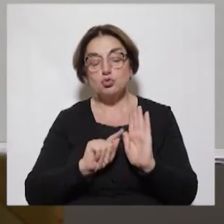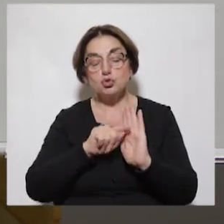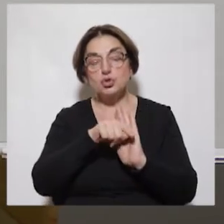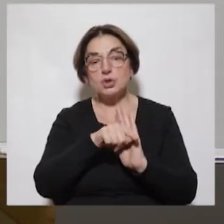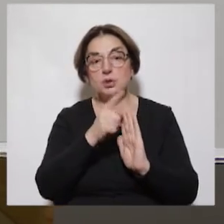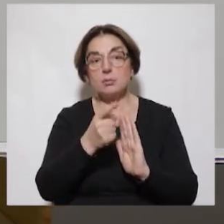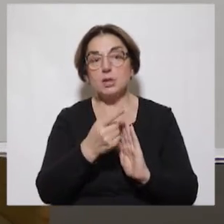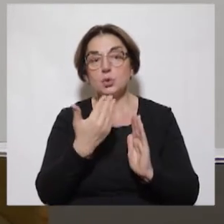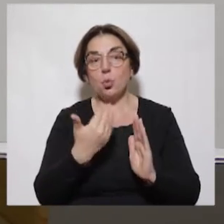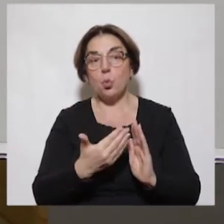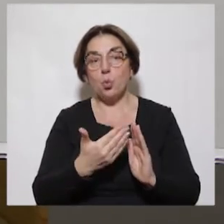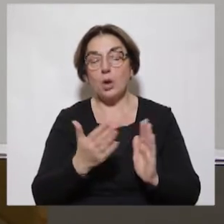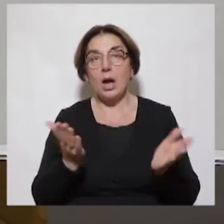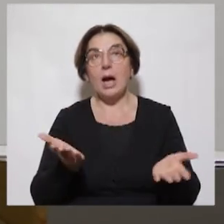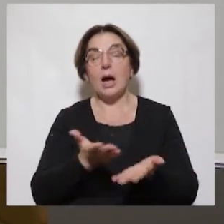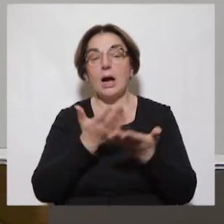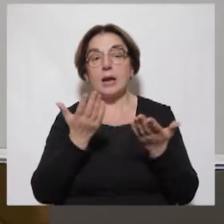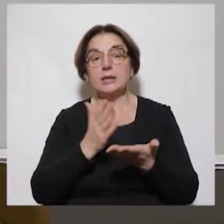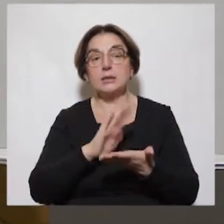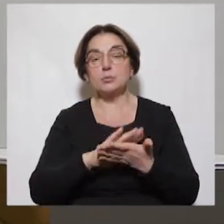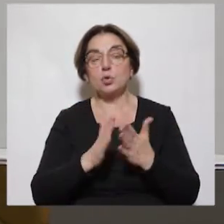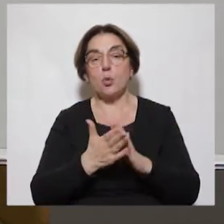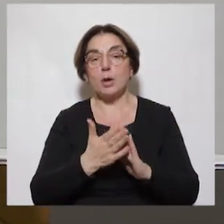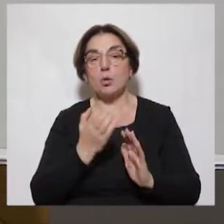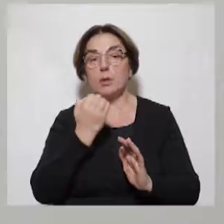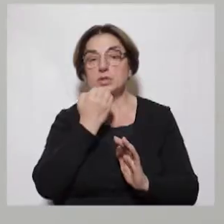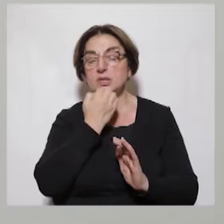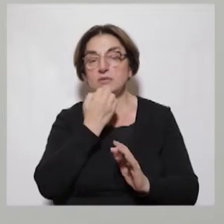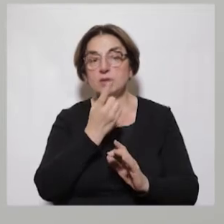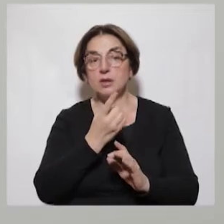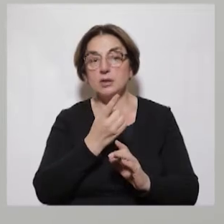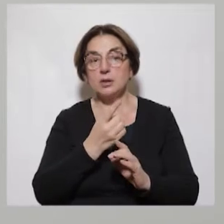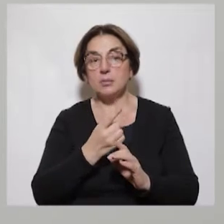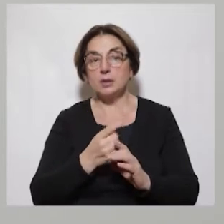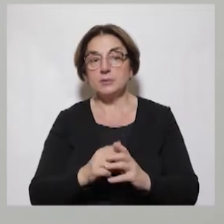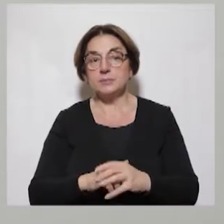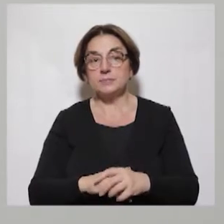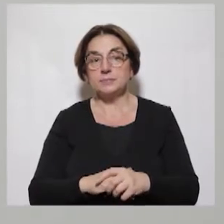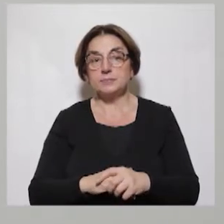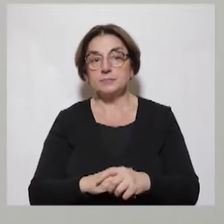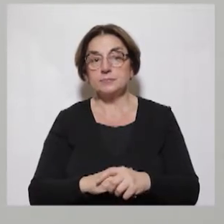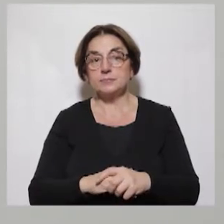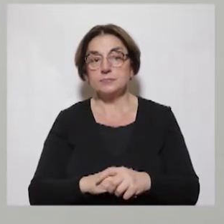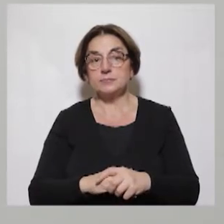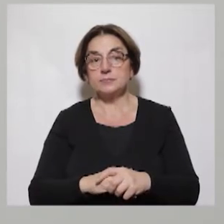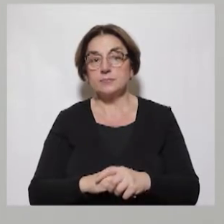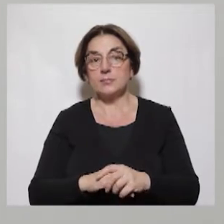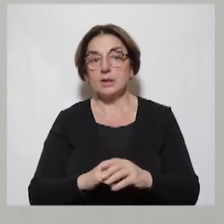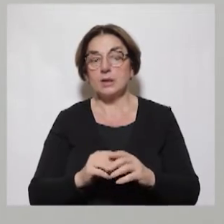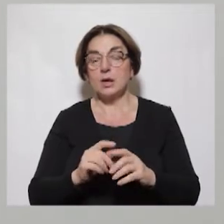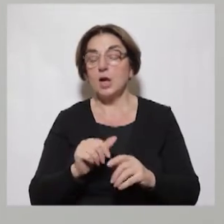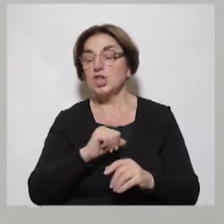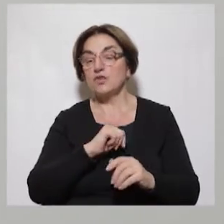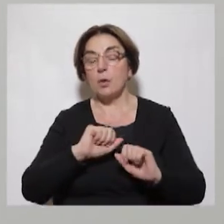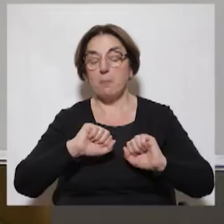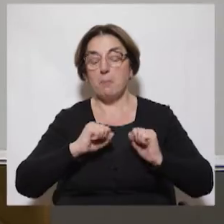მასში უკვე აირად მდგომარეობაში მყოფი ნივთიერება. აირად მდგომარეობაში მყოფი ნივთიერება შედის